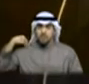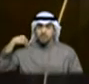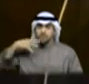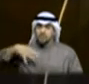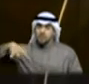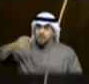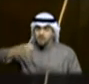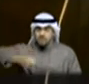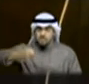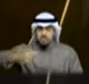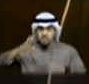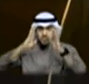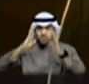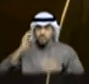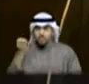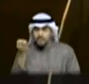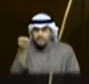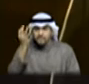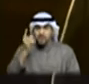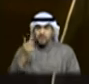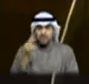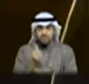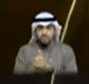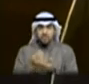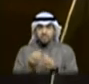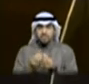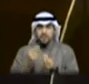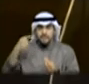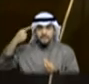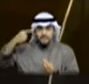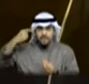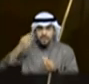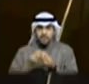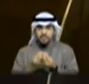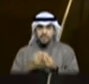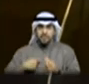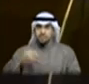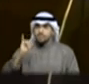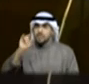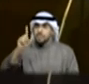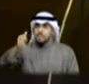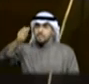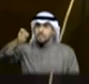الامتنان لهذه الفكرة الخلاقة للأخ الفاضل مبارك صالح بن جادة